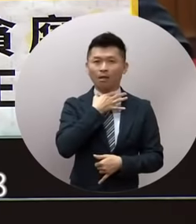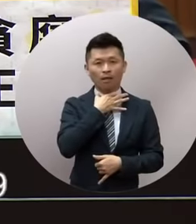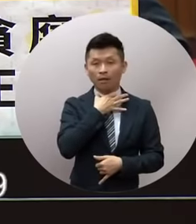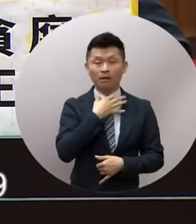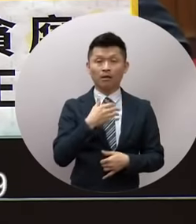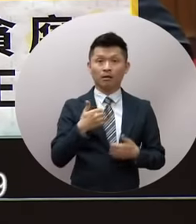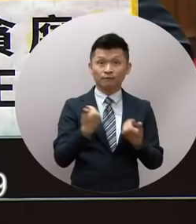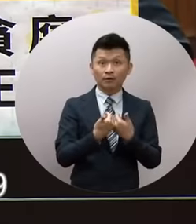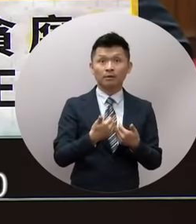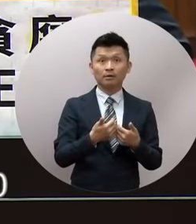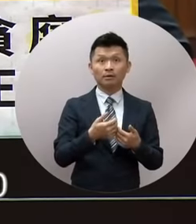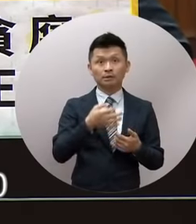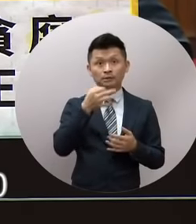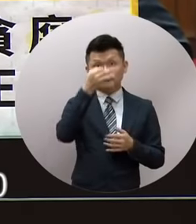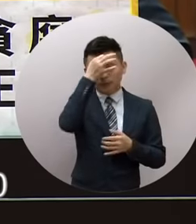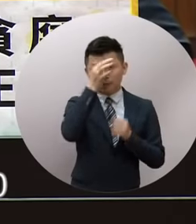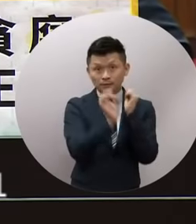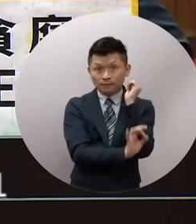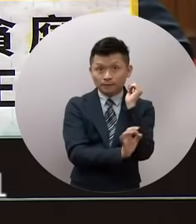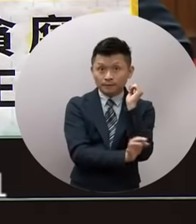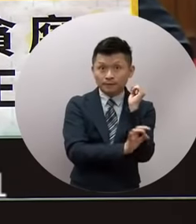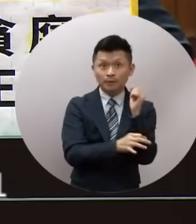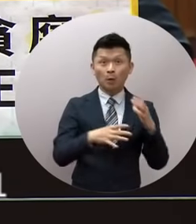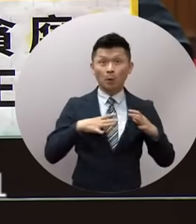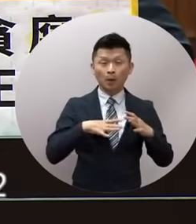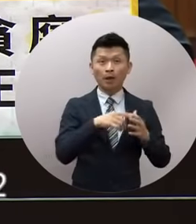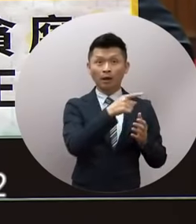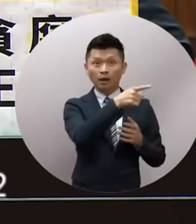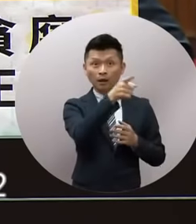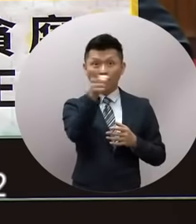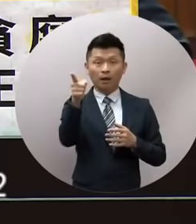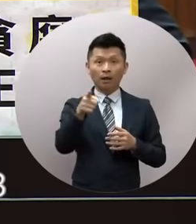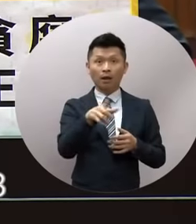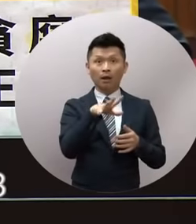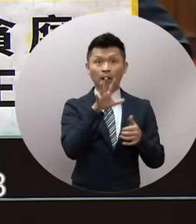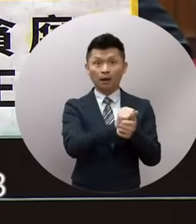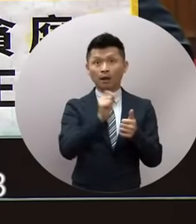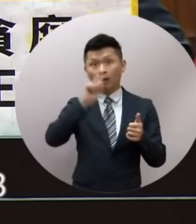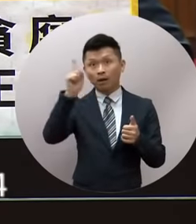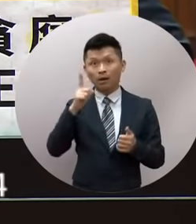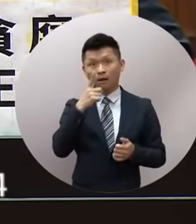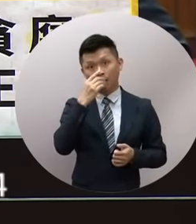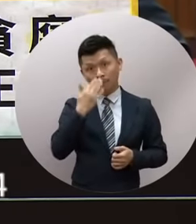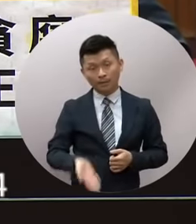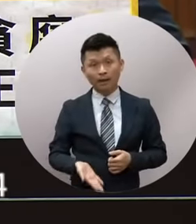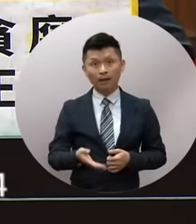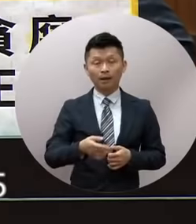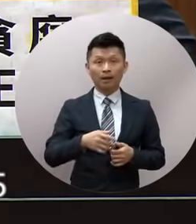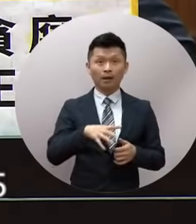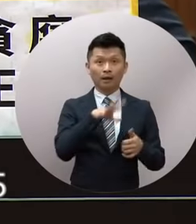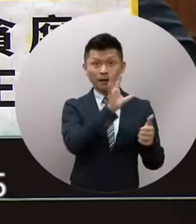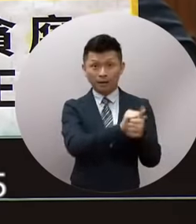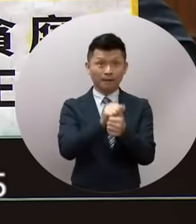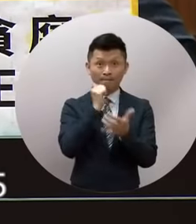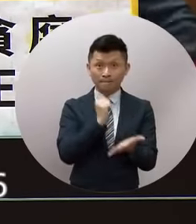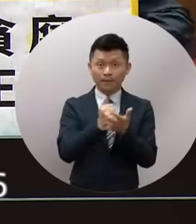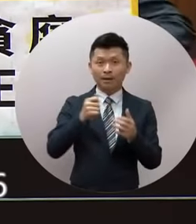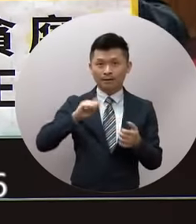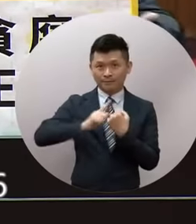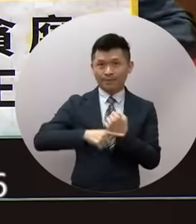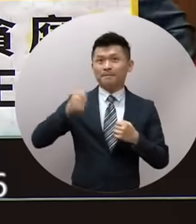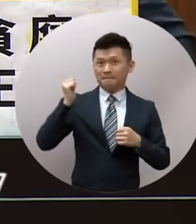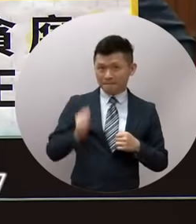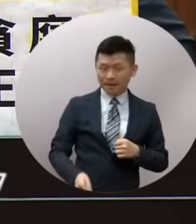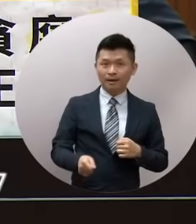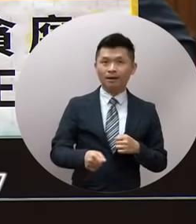果遮侪即个贪污，即个贪官，那他还没办法起诉，起诉之后好不容易定验，然后送到这个外衣间去，